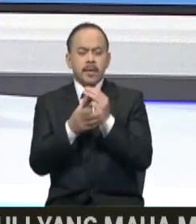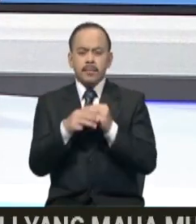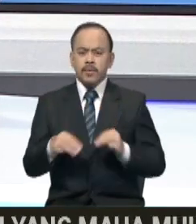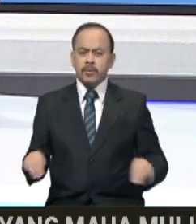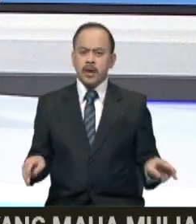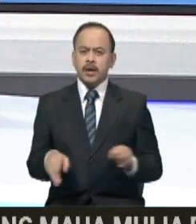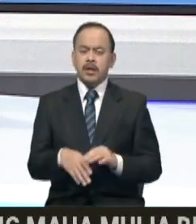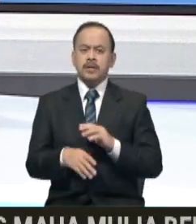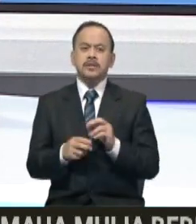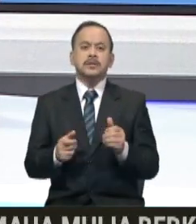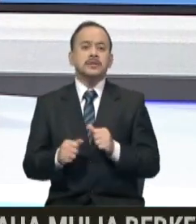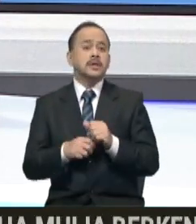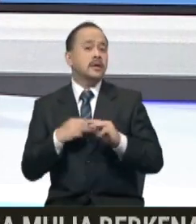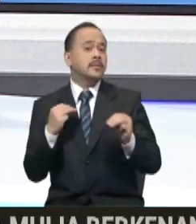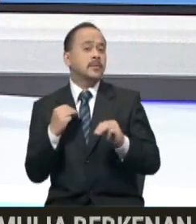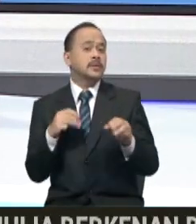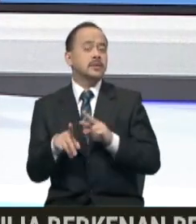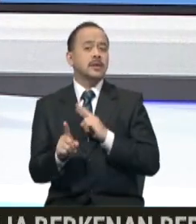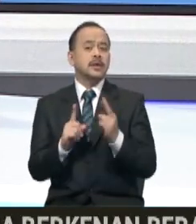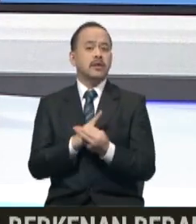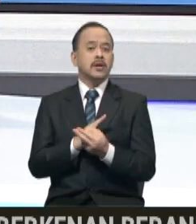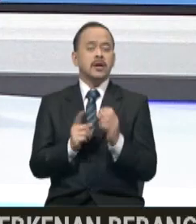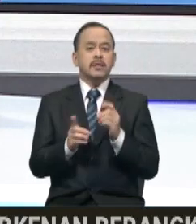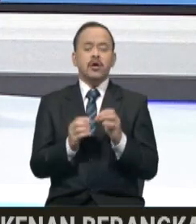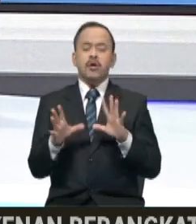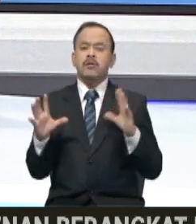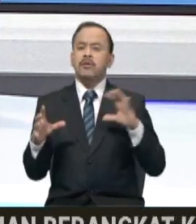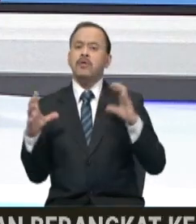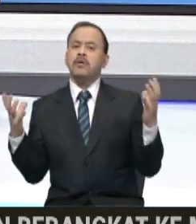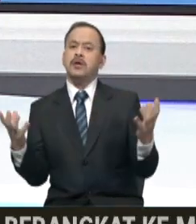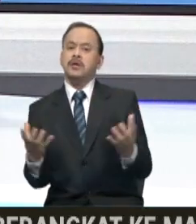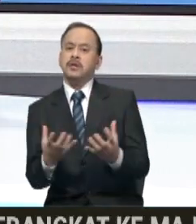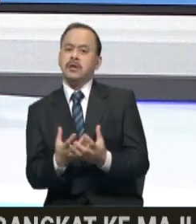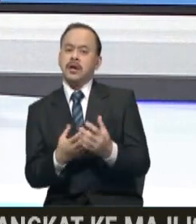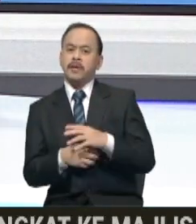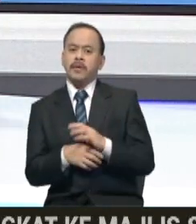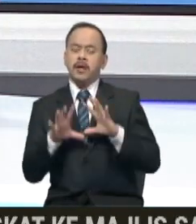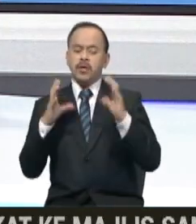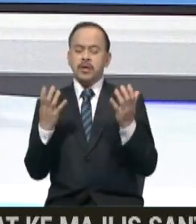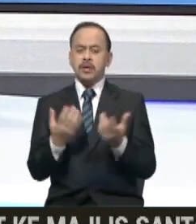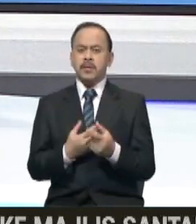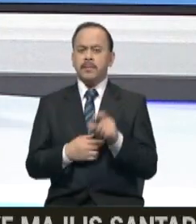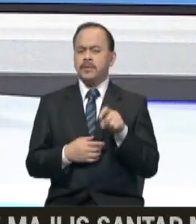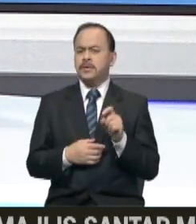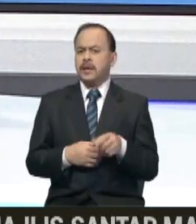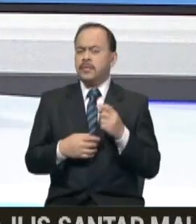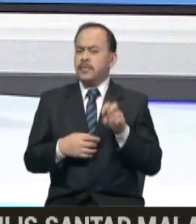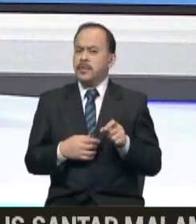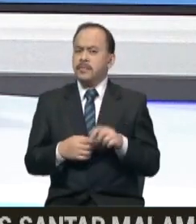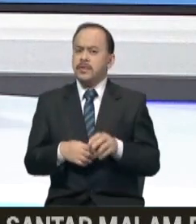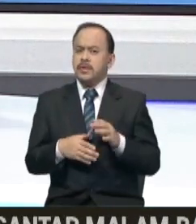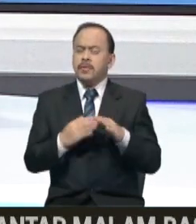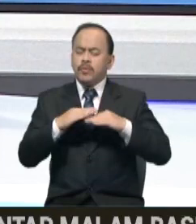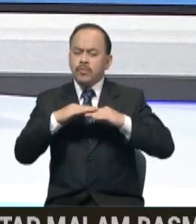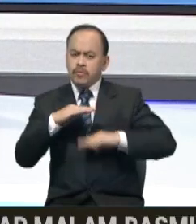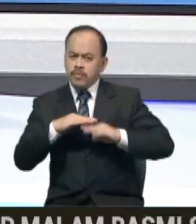dan kestabilan rantau, tindak balas yang strategik, holistik dan rentas tonggak adalah diperlukan untuk mengurangkan kesan